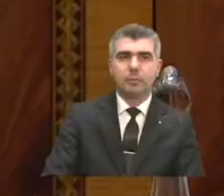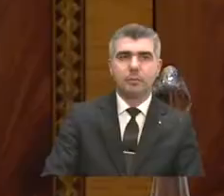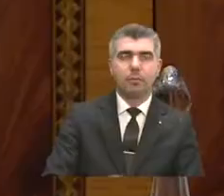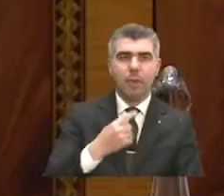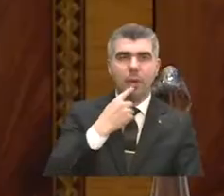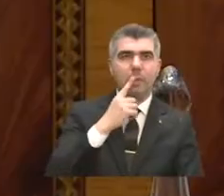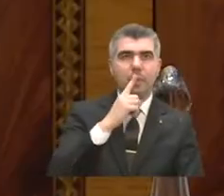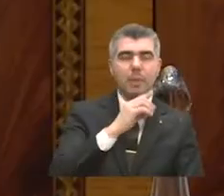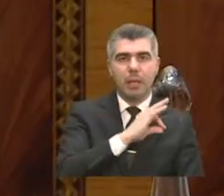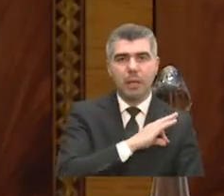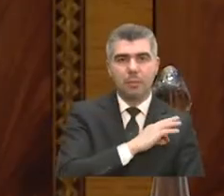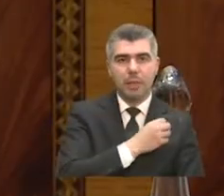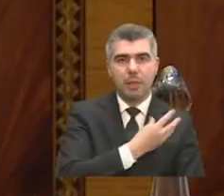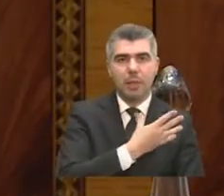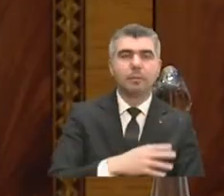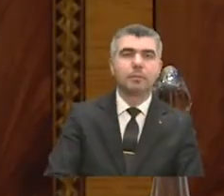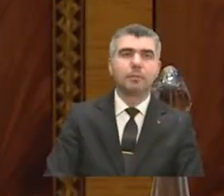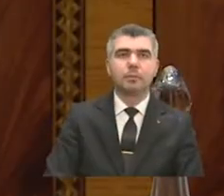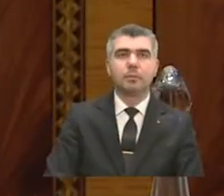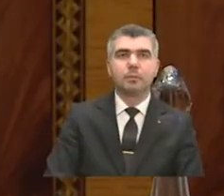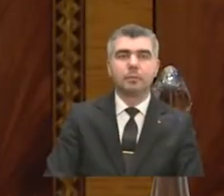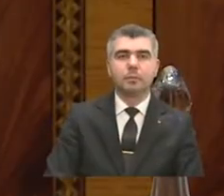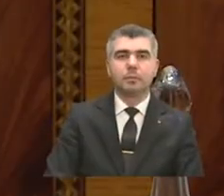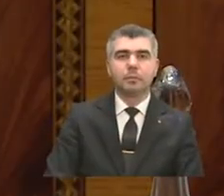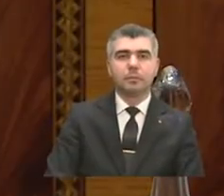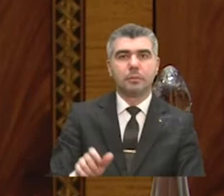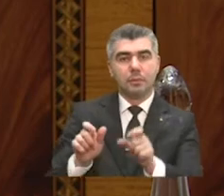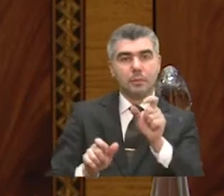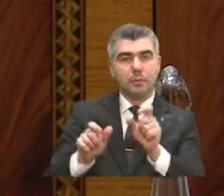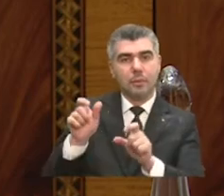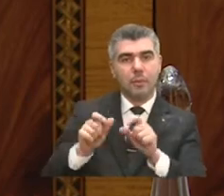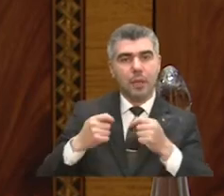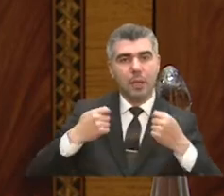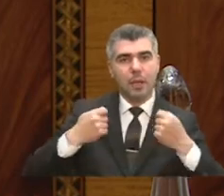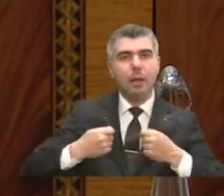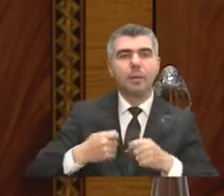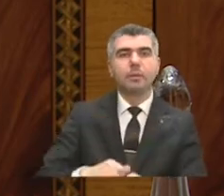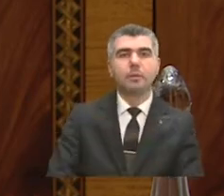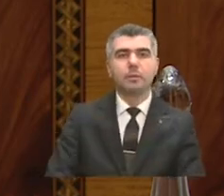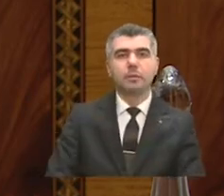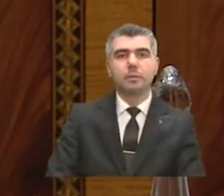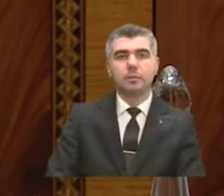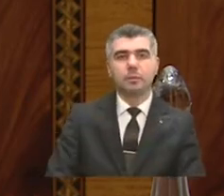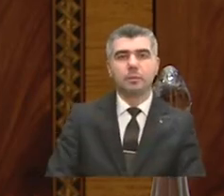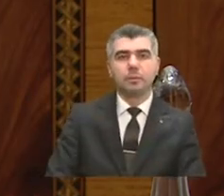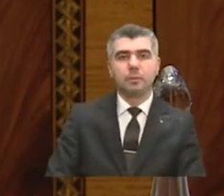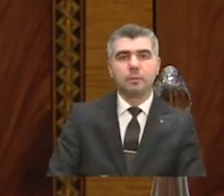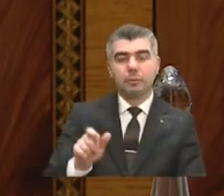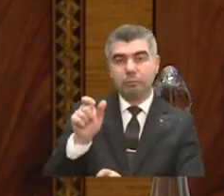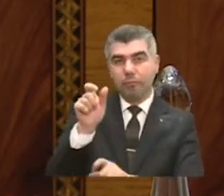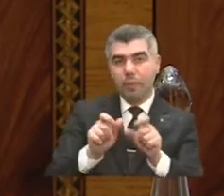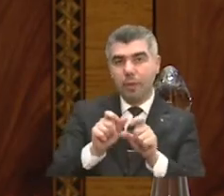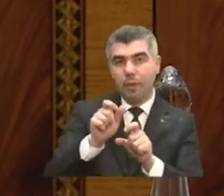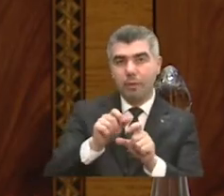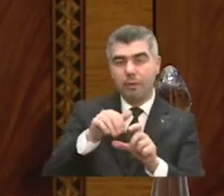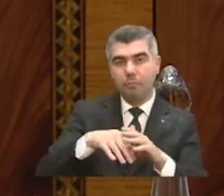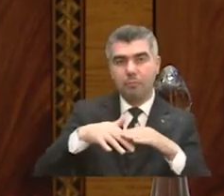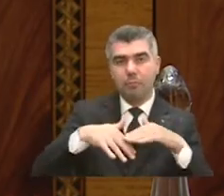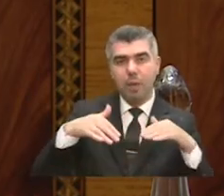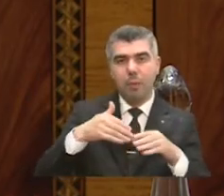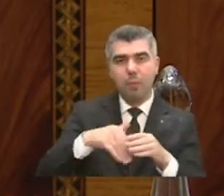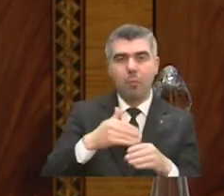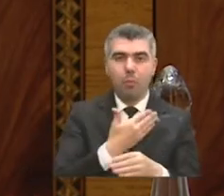Bismillah ar-Rahman ar-Rahim. Au nom de Dieu clément, miséricordieux. Messieurs les présidents, mesdames